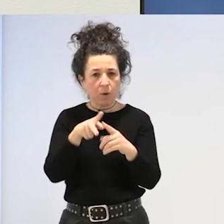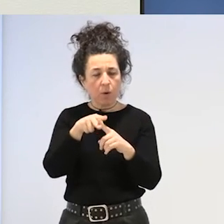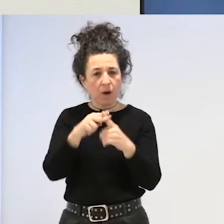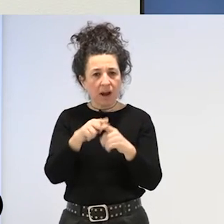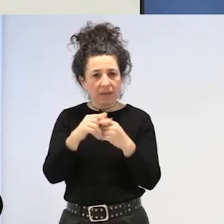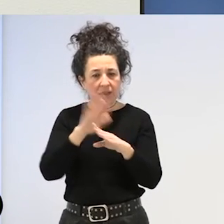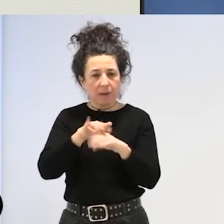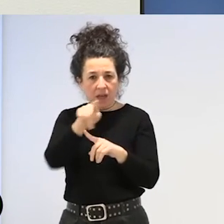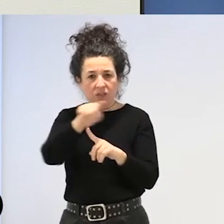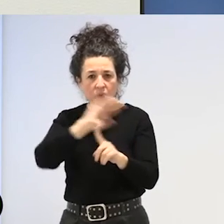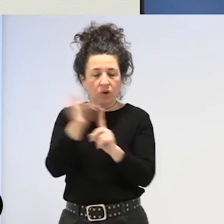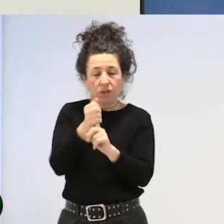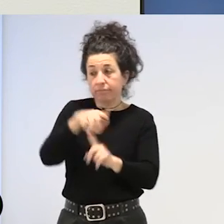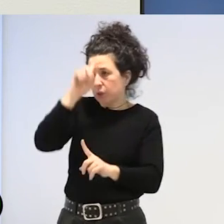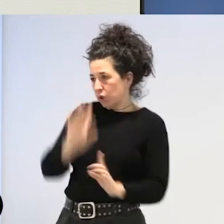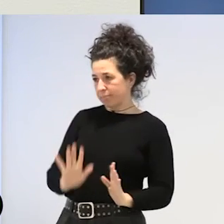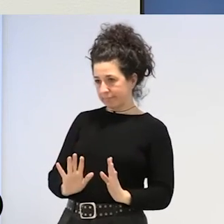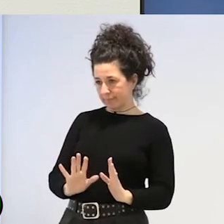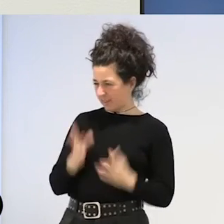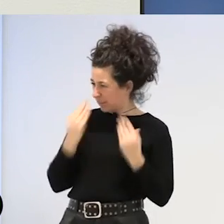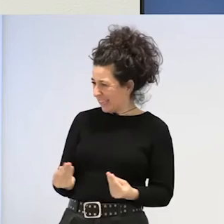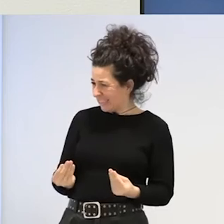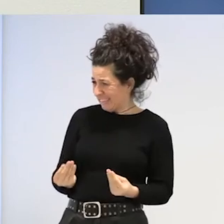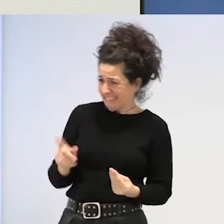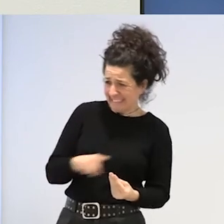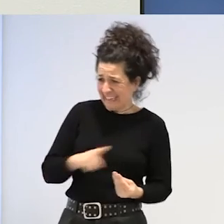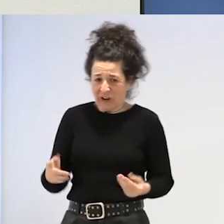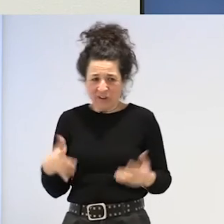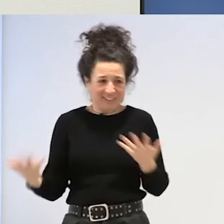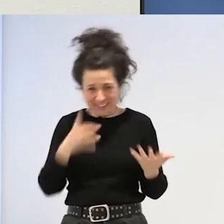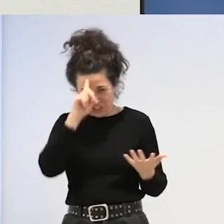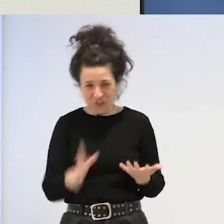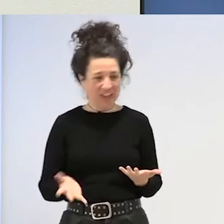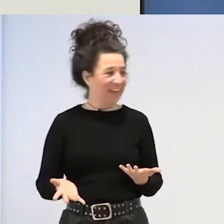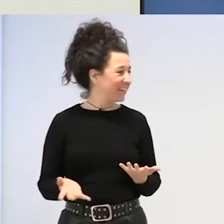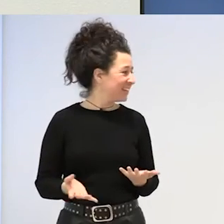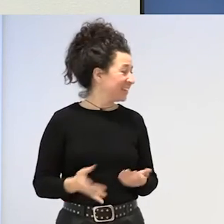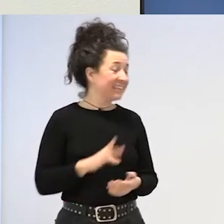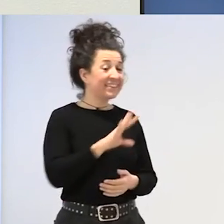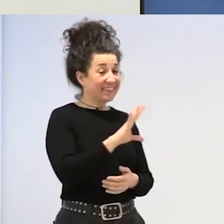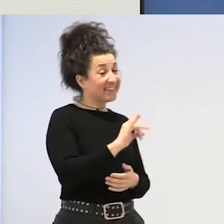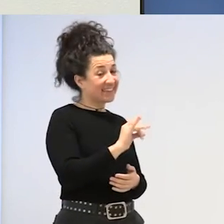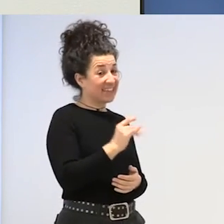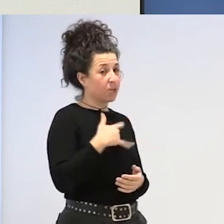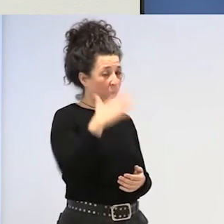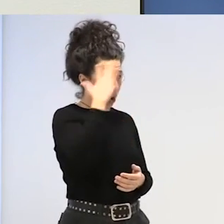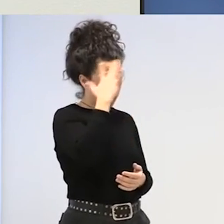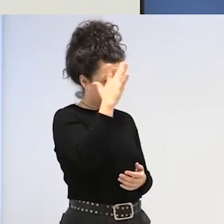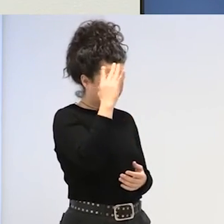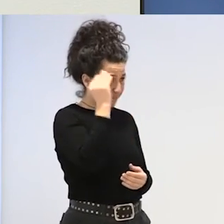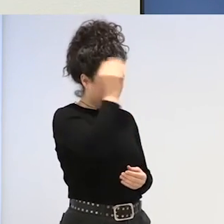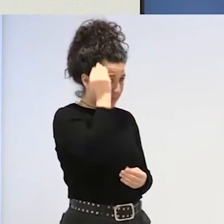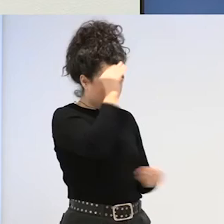lortzeko. Ez dakit, lertzen didazu. Baina... Donik hortik pensatzen dut eta